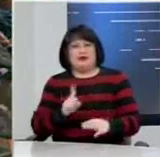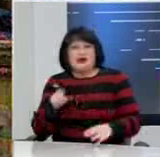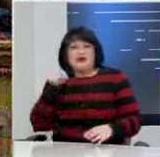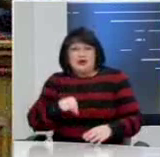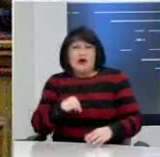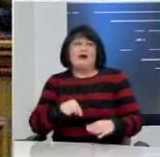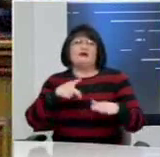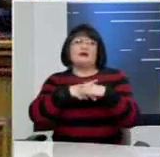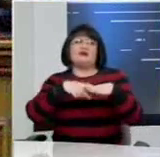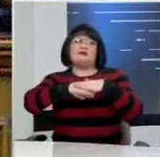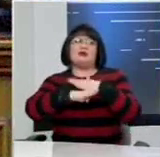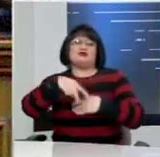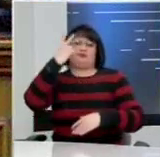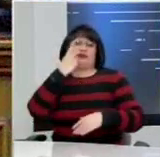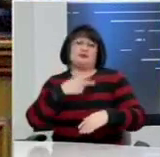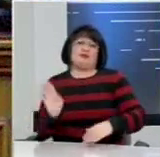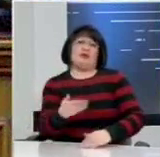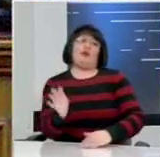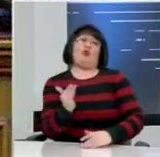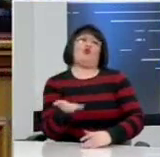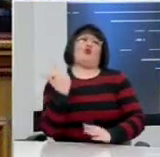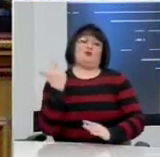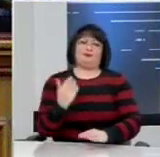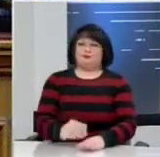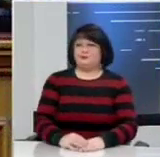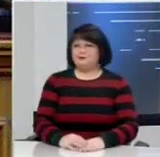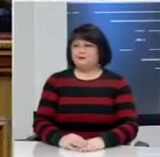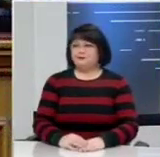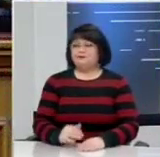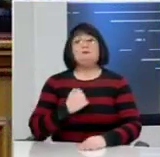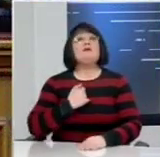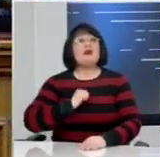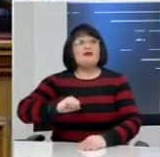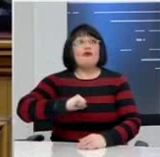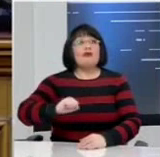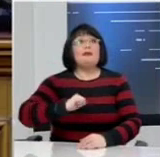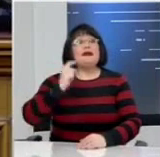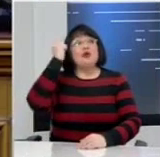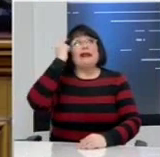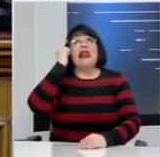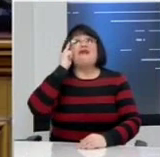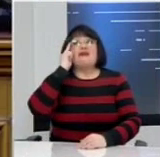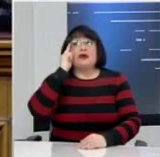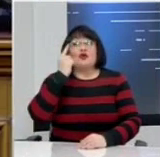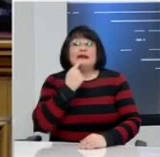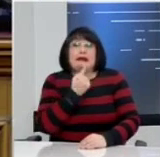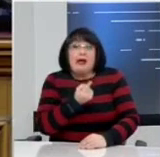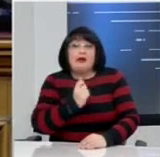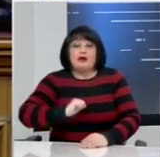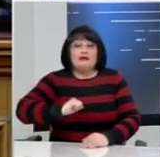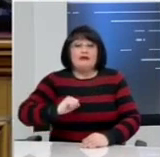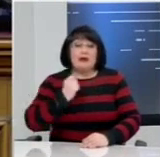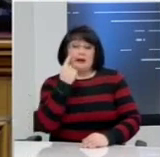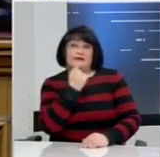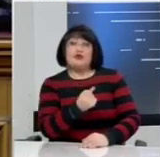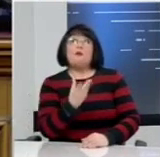Εκτός όμως, και φοβάμαι και το λέω αυτό με πλήρη γνώση, ότι ίσως είναι ένα από τα φαινόμενα